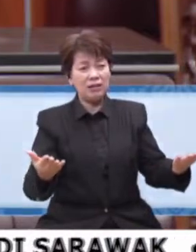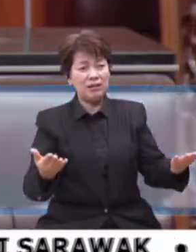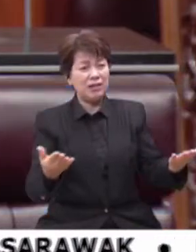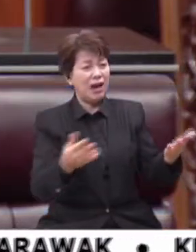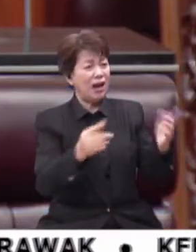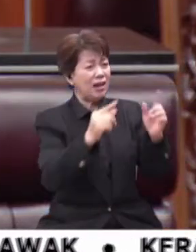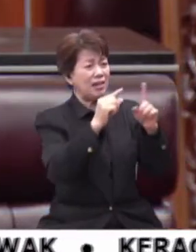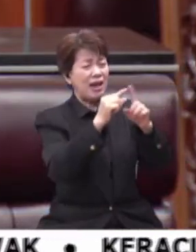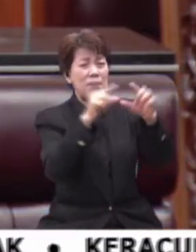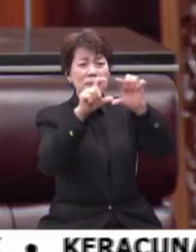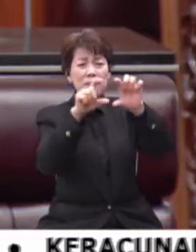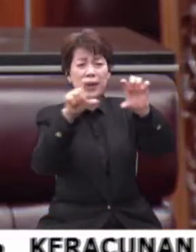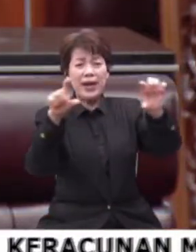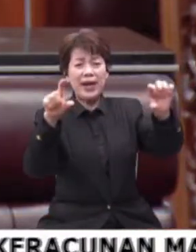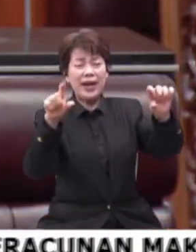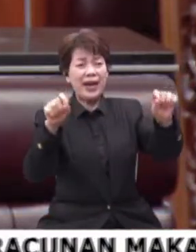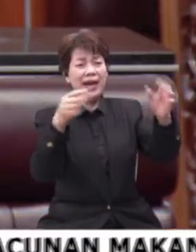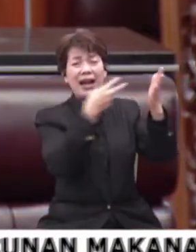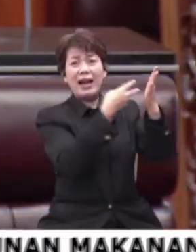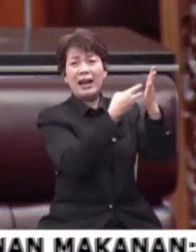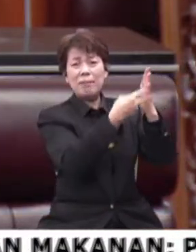tak tahu itu betul-betul